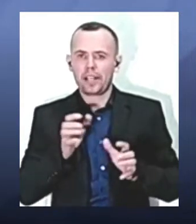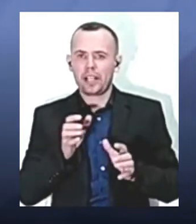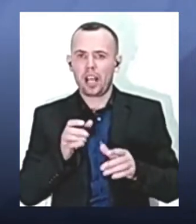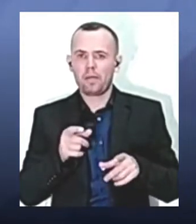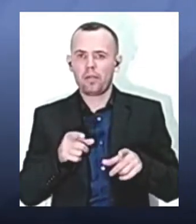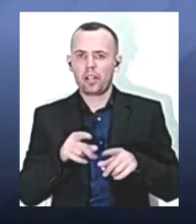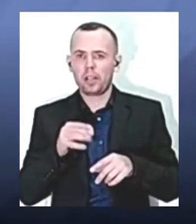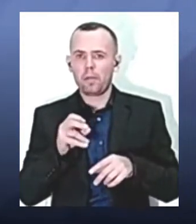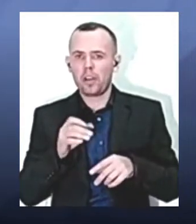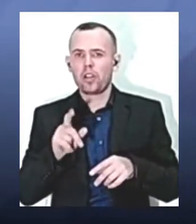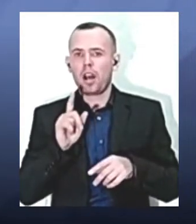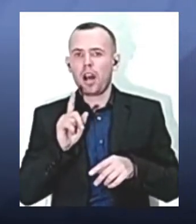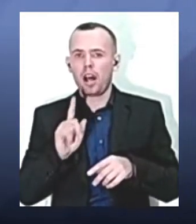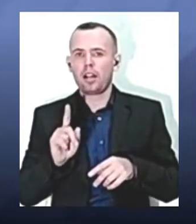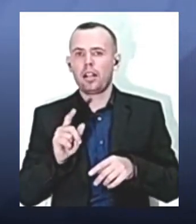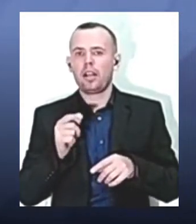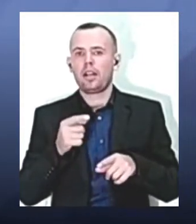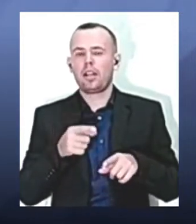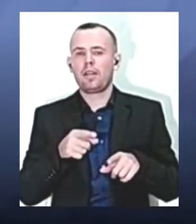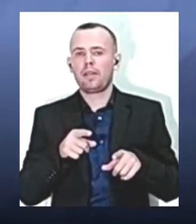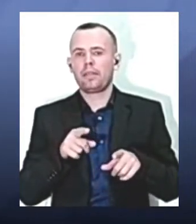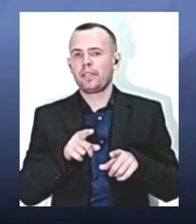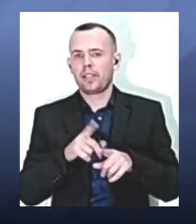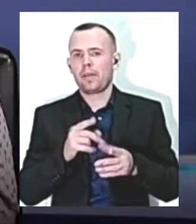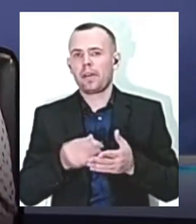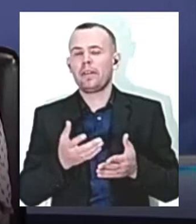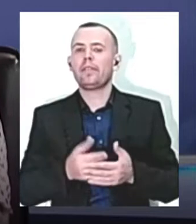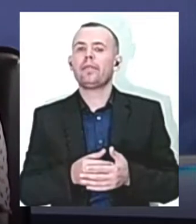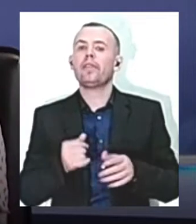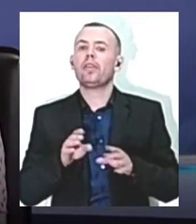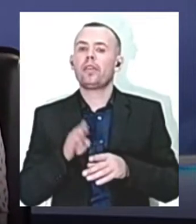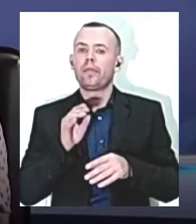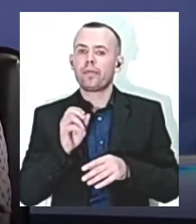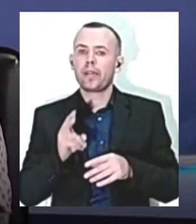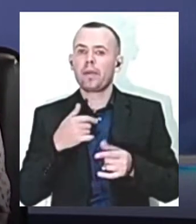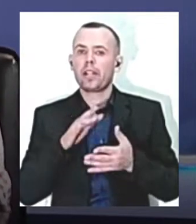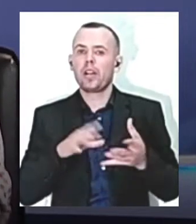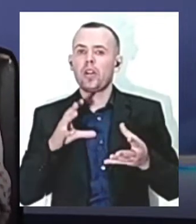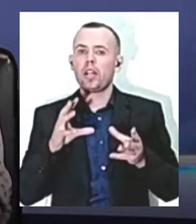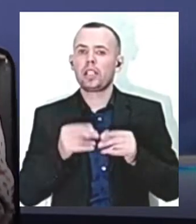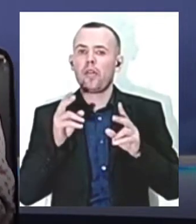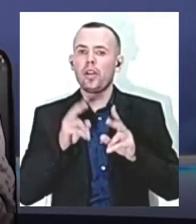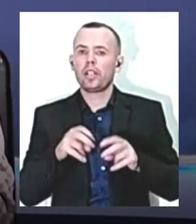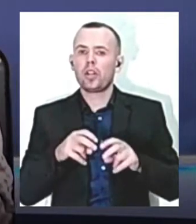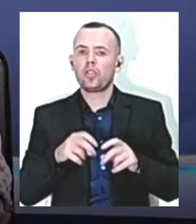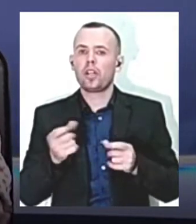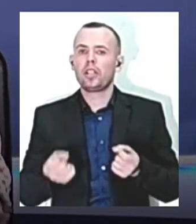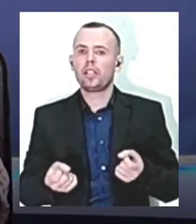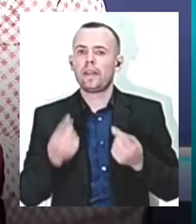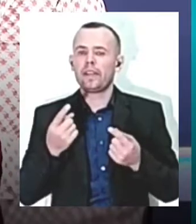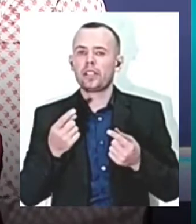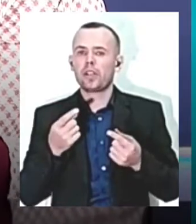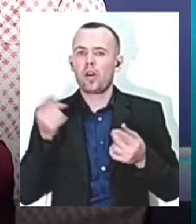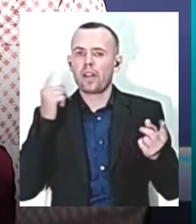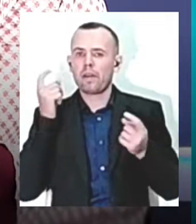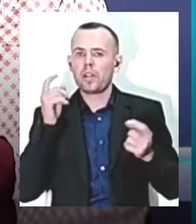можемо побудувати її повноцінно. Так, ідемо далі по результатах дослідження. А звідки дізнаються інформацію про права людини, стан